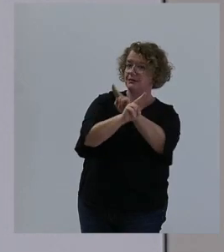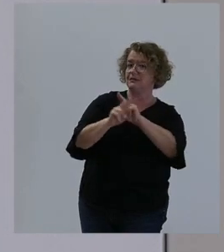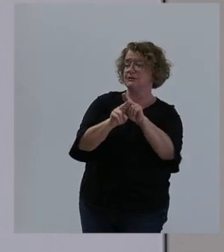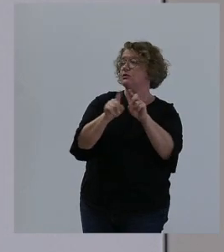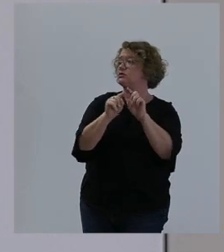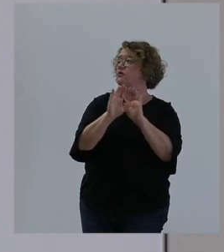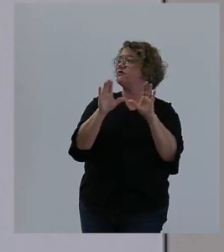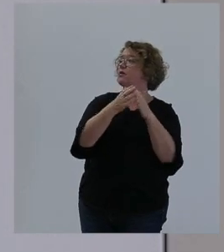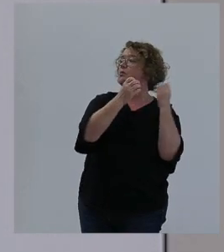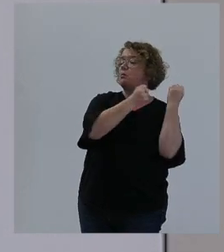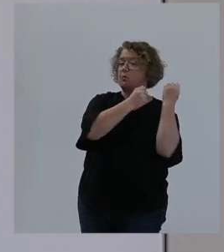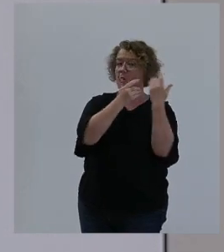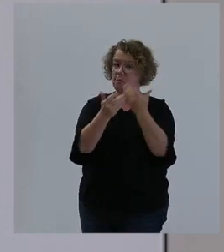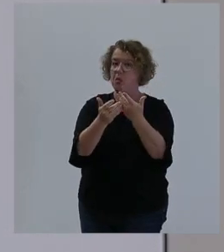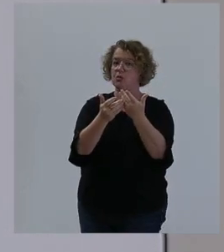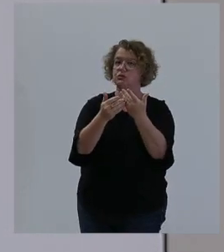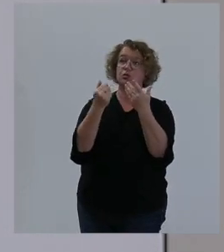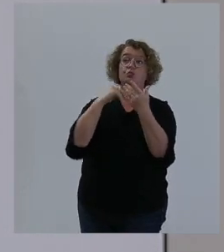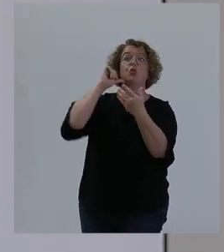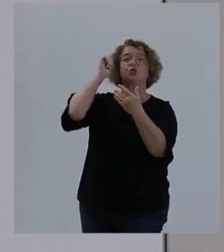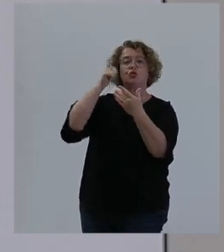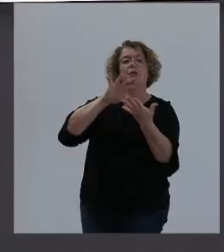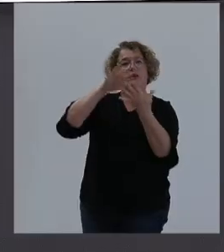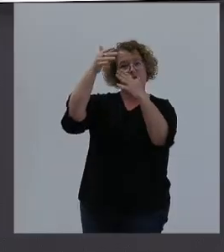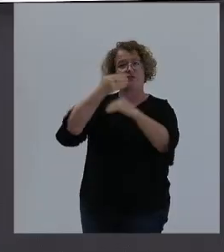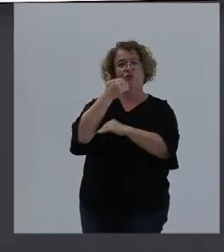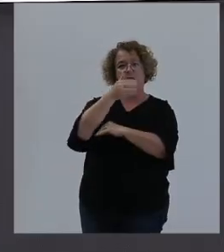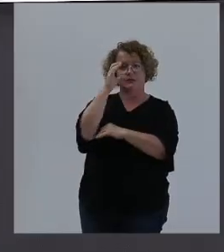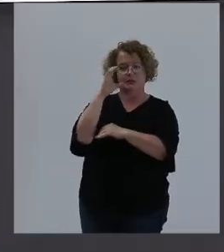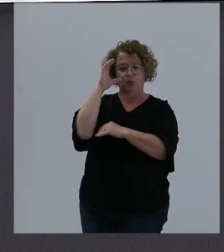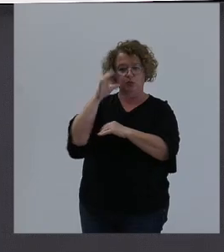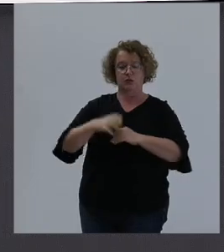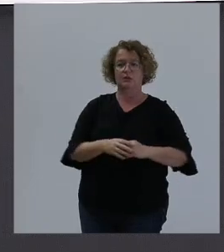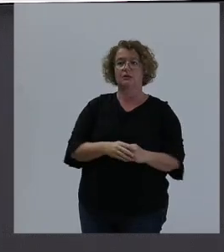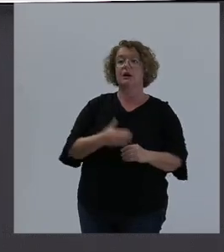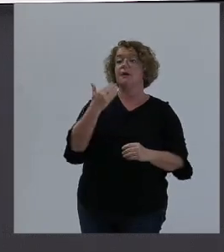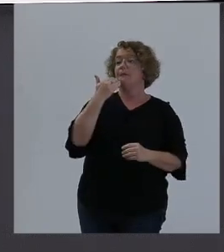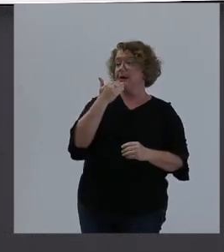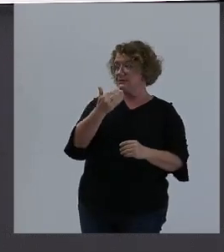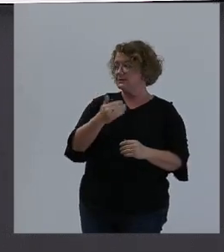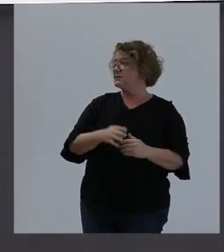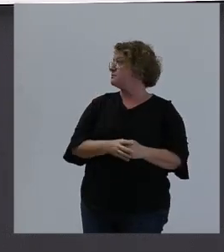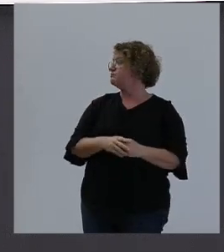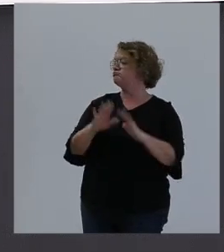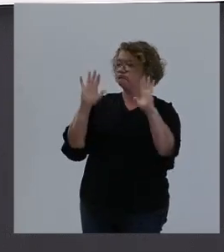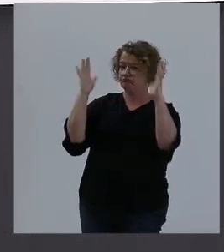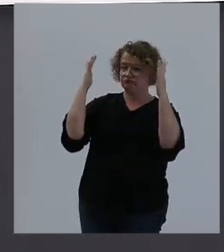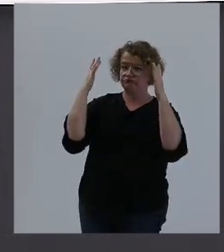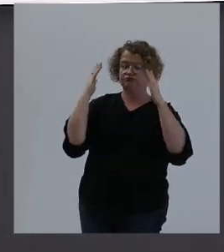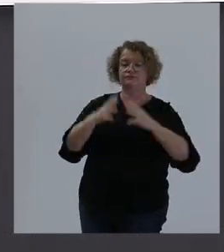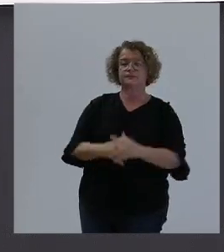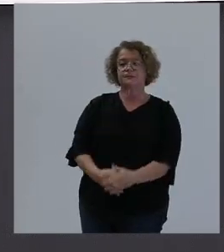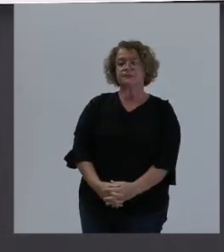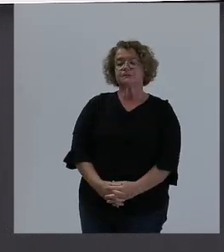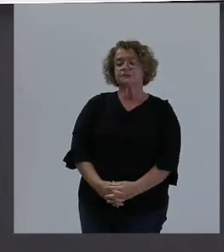des formations adaptées aux défis de demain. Je vous remercie. Merci à vous. Je crois qu'on peut applaudir quand même pour